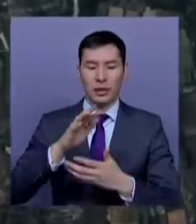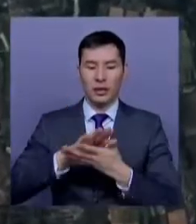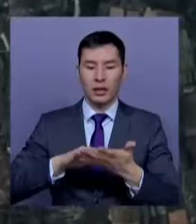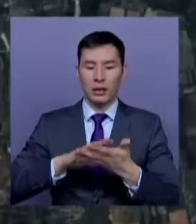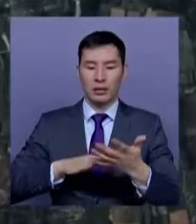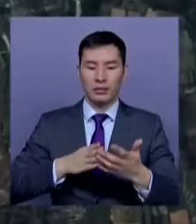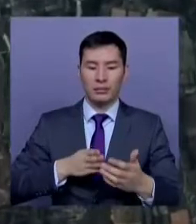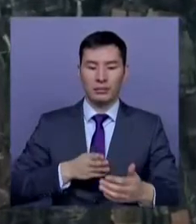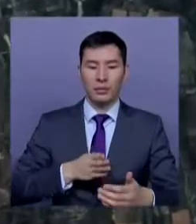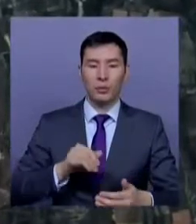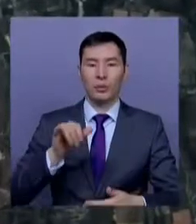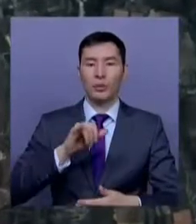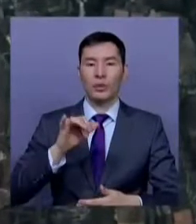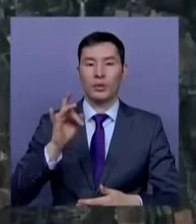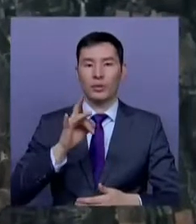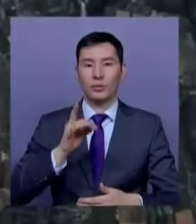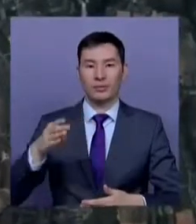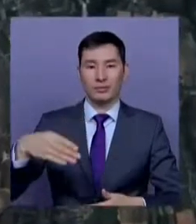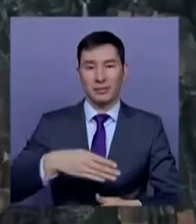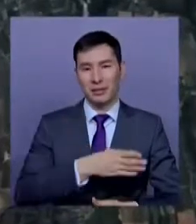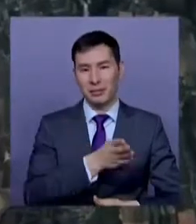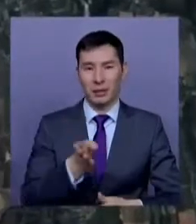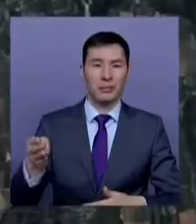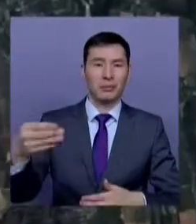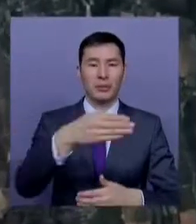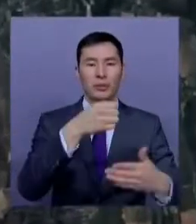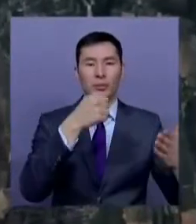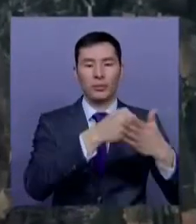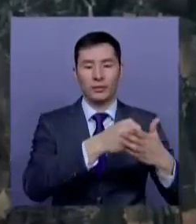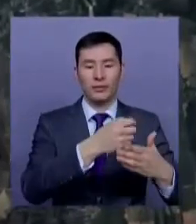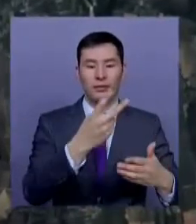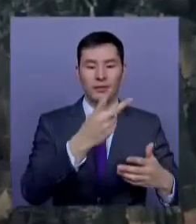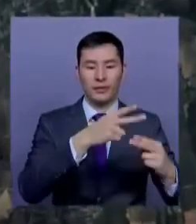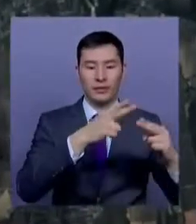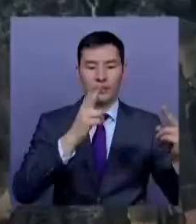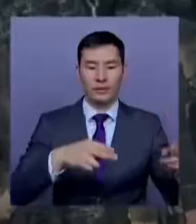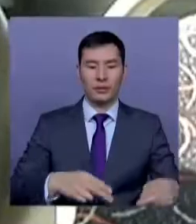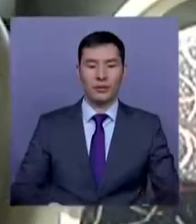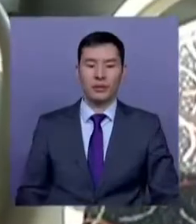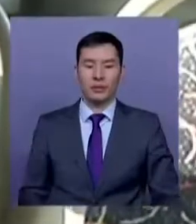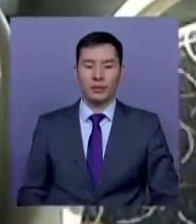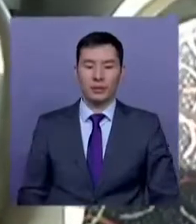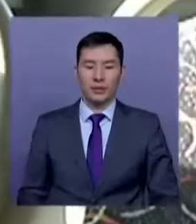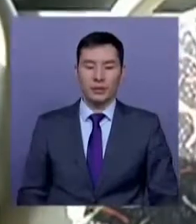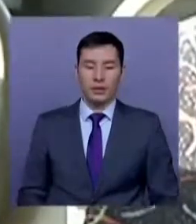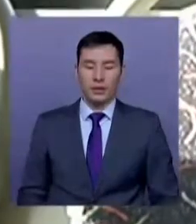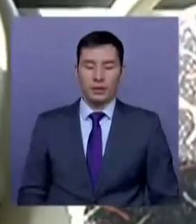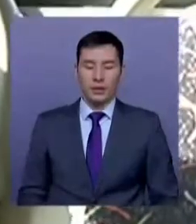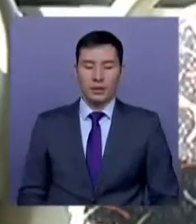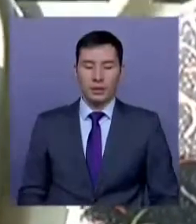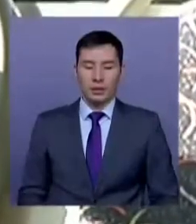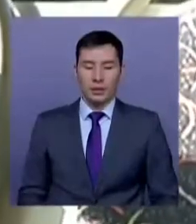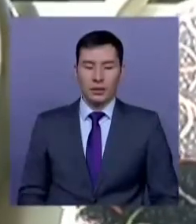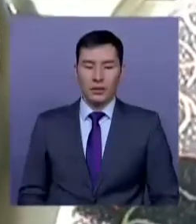айналма жолымен Рысқұлов пен Бөкейханов көшелерімен жүріп, Райымбек даңғылындағы екінші теміржол вокзалына дейін барады. Бақытжан Абдирович Сағынтаев